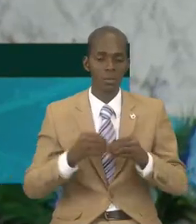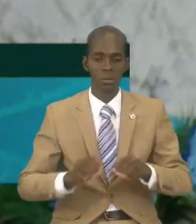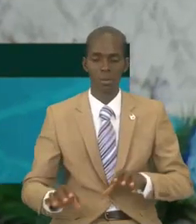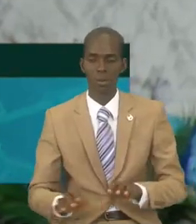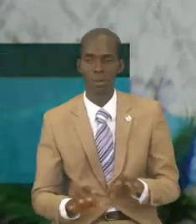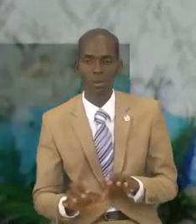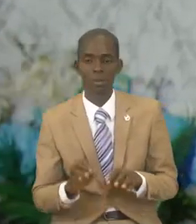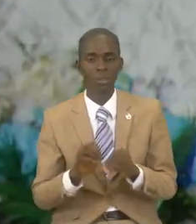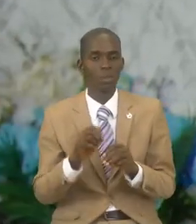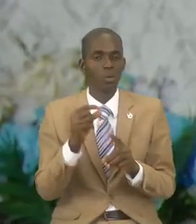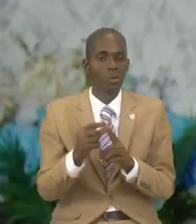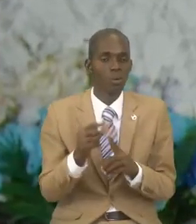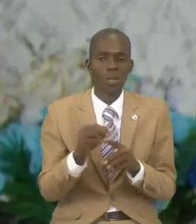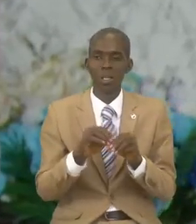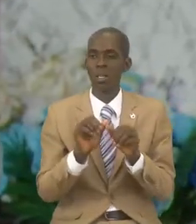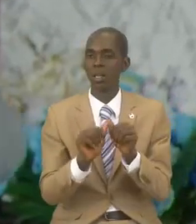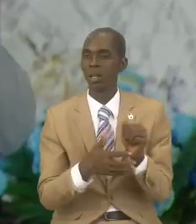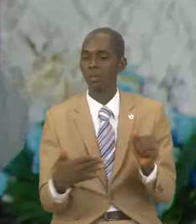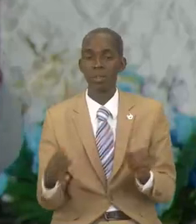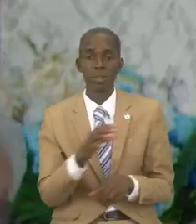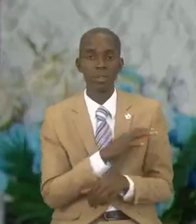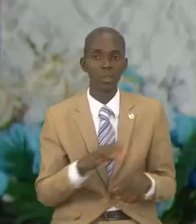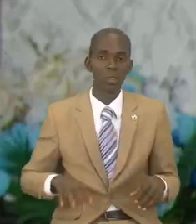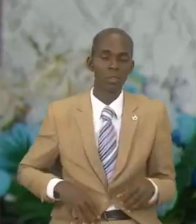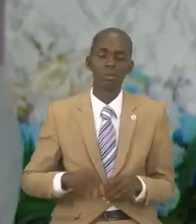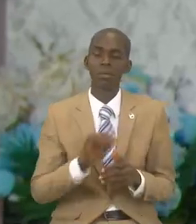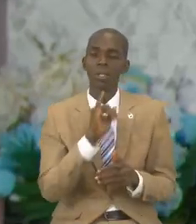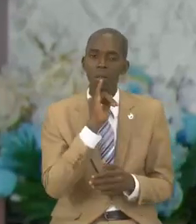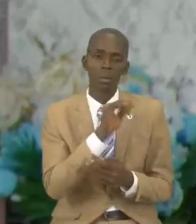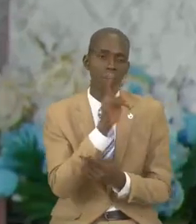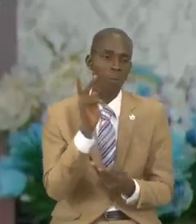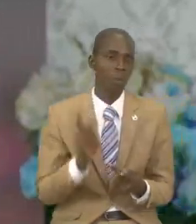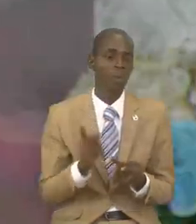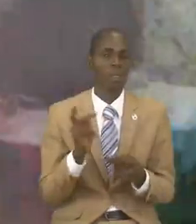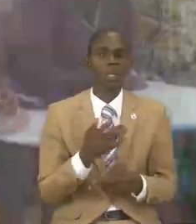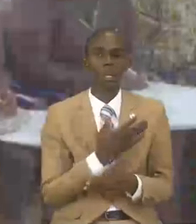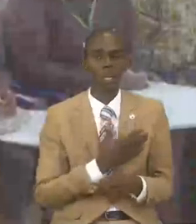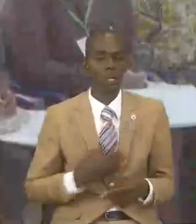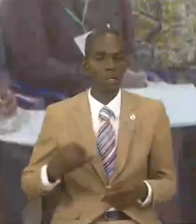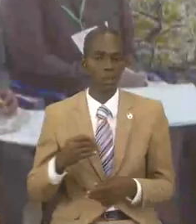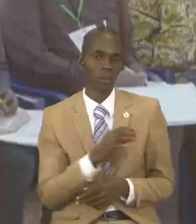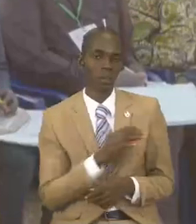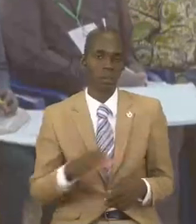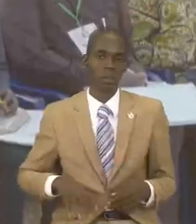parole, en toutes choses. Parfait.